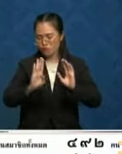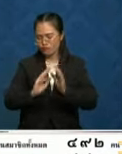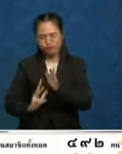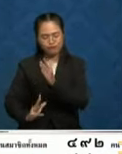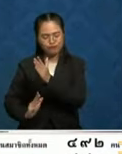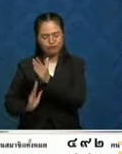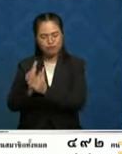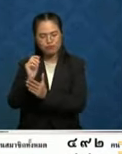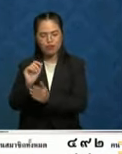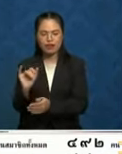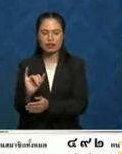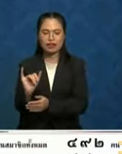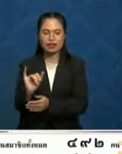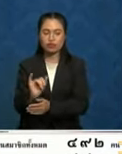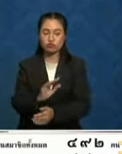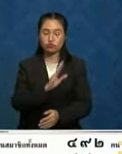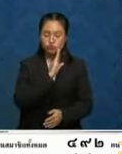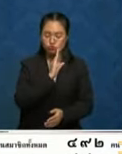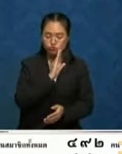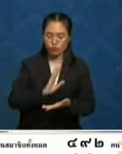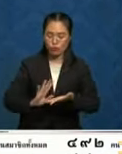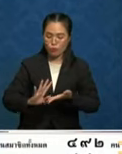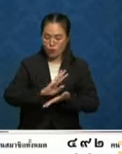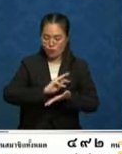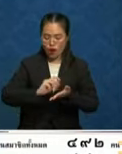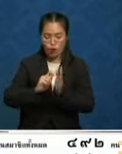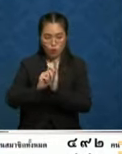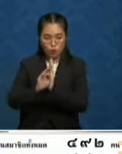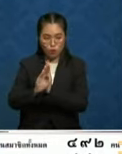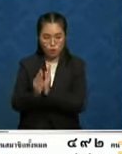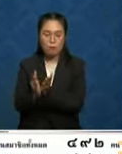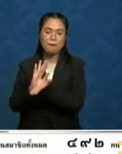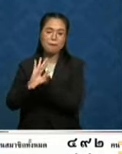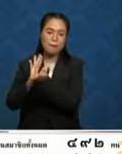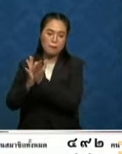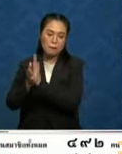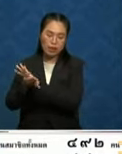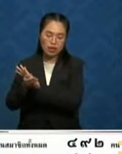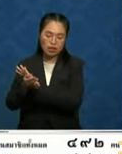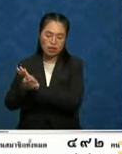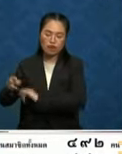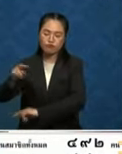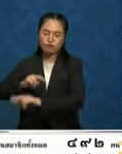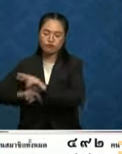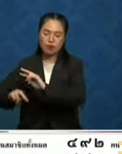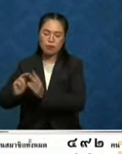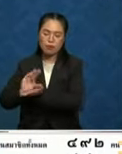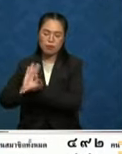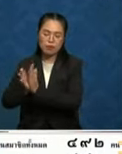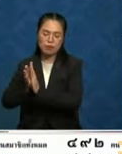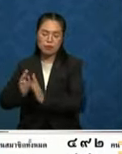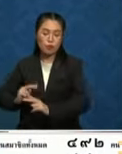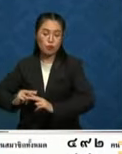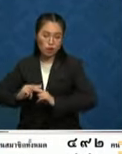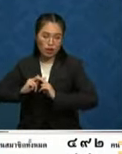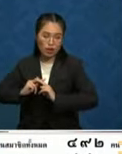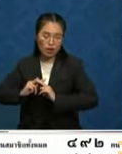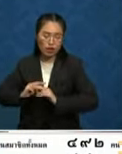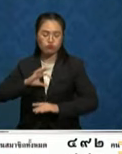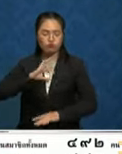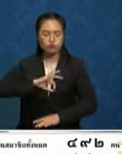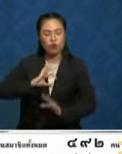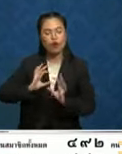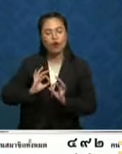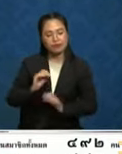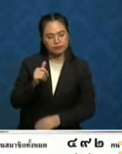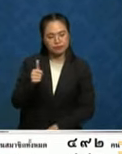ครับการนำมอุบลออกจากระบบราชการจึงเป็นเรื่องที่ดีครับแต่อย่างไรก็ดีก็ดีครับท่านประธาน